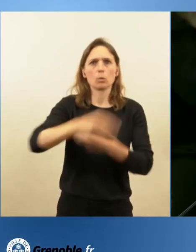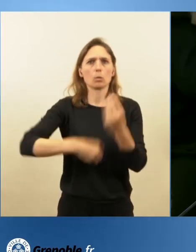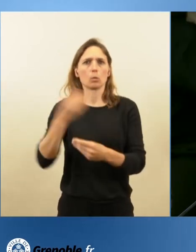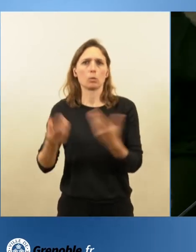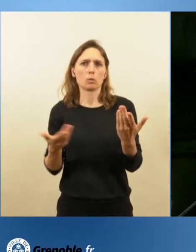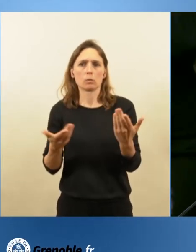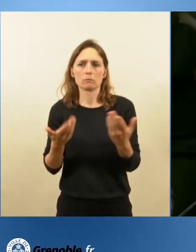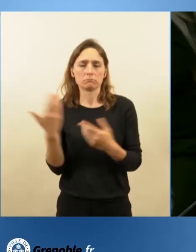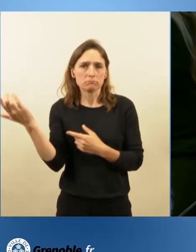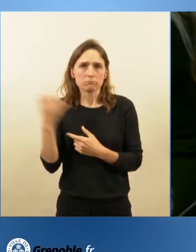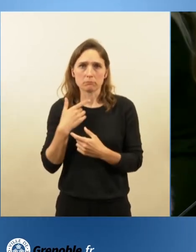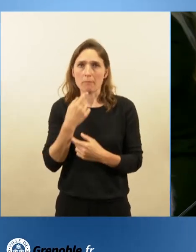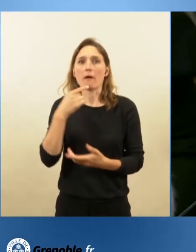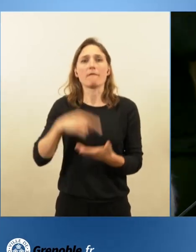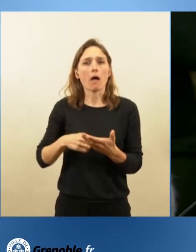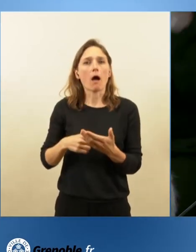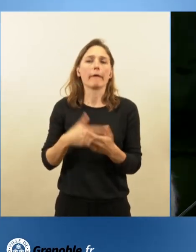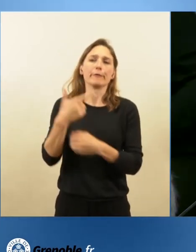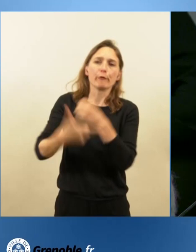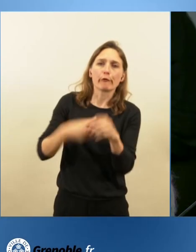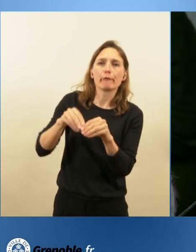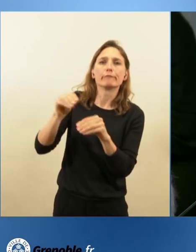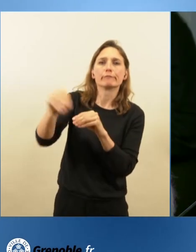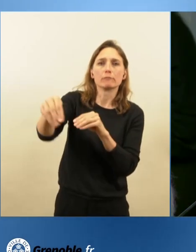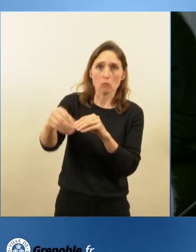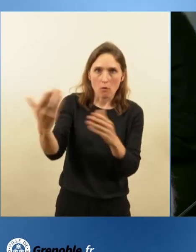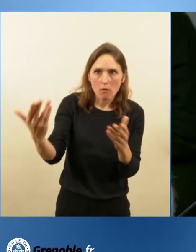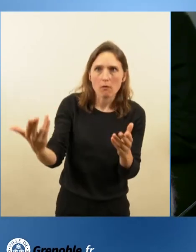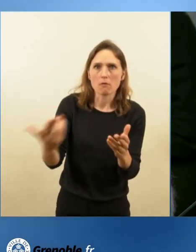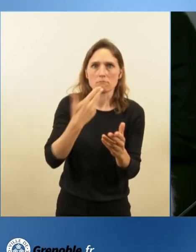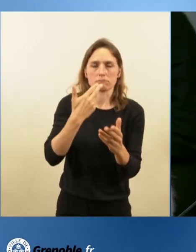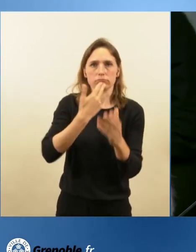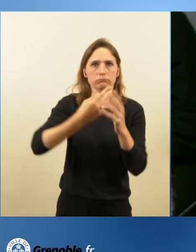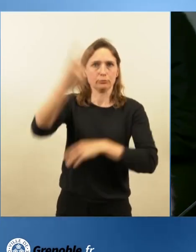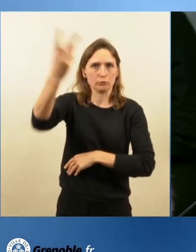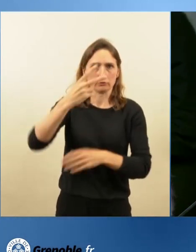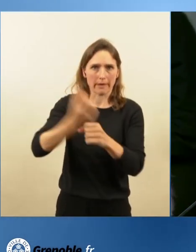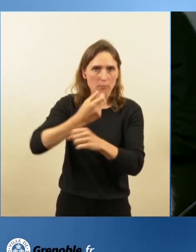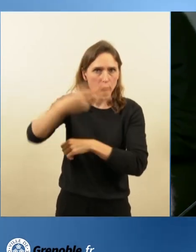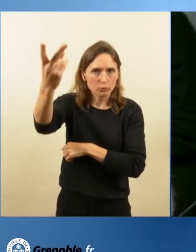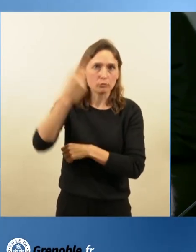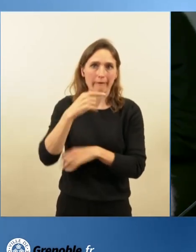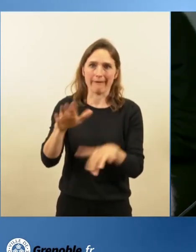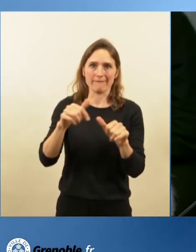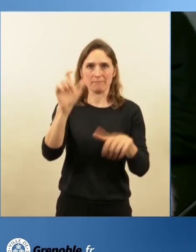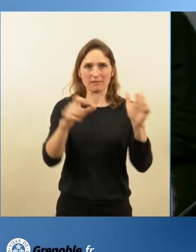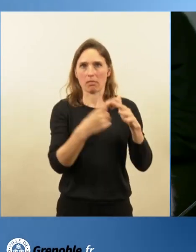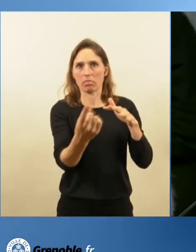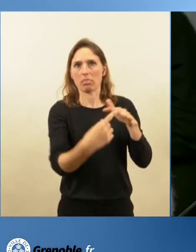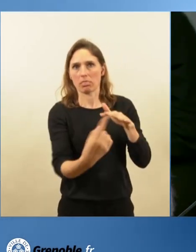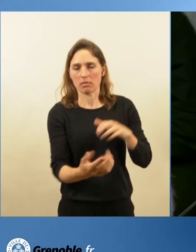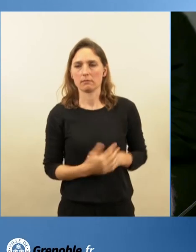peut-être de pour avoir davantage de gains au bout du compte et ne laissez personne sur le bord du chemin nous ne retrouvons pas non plus